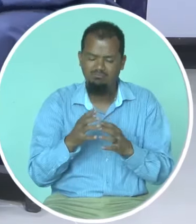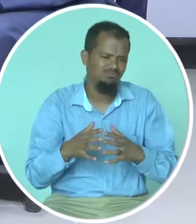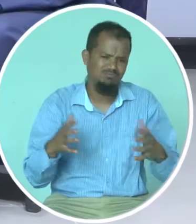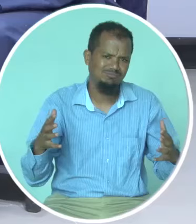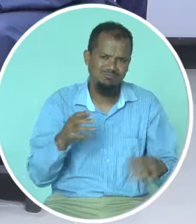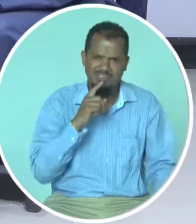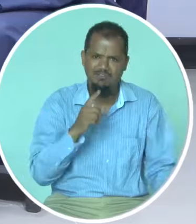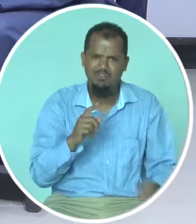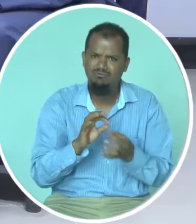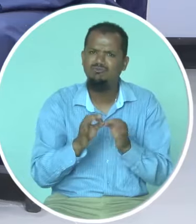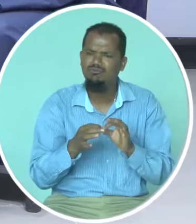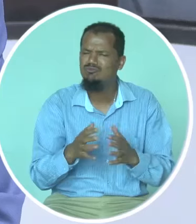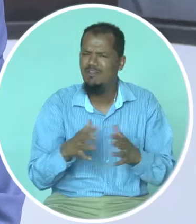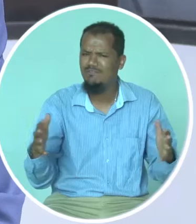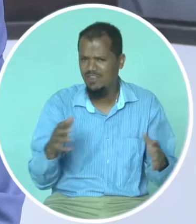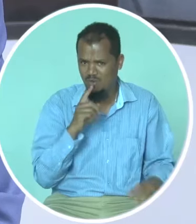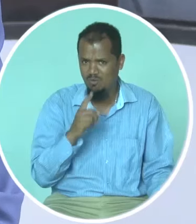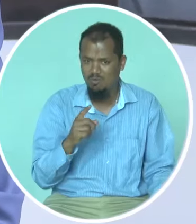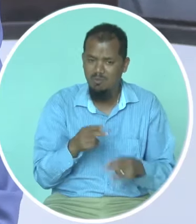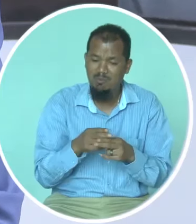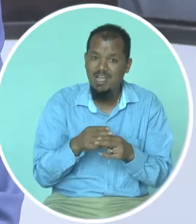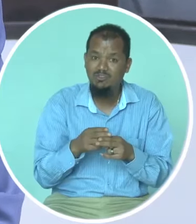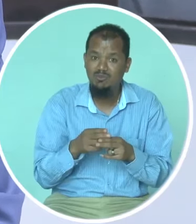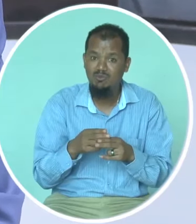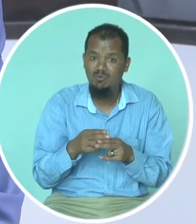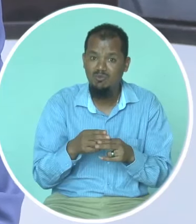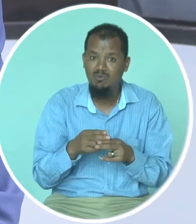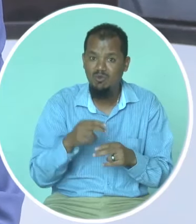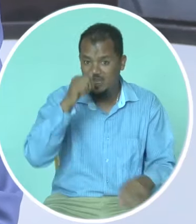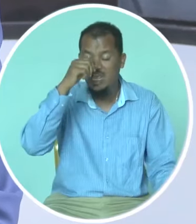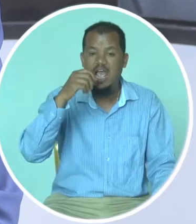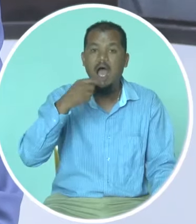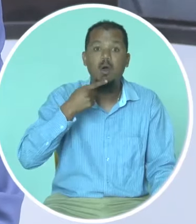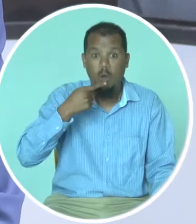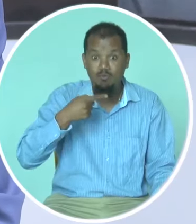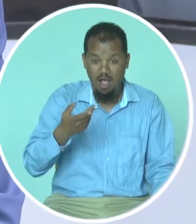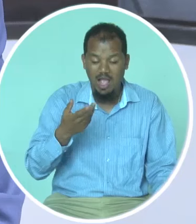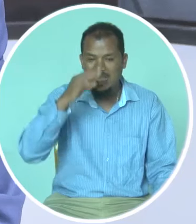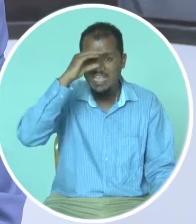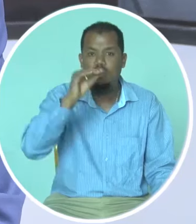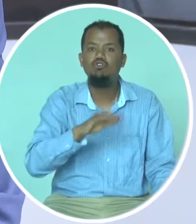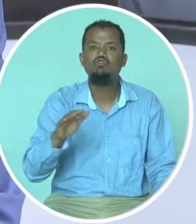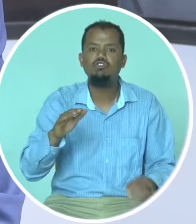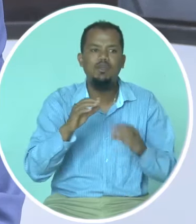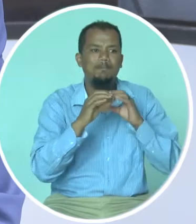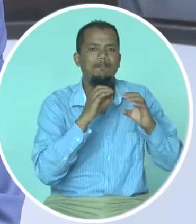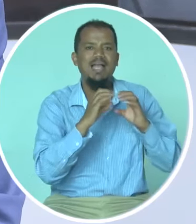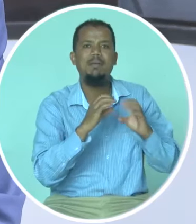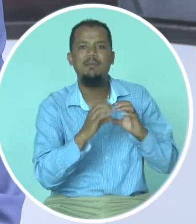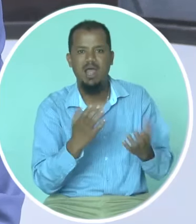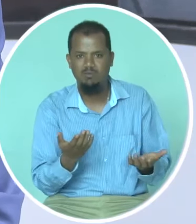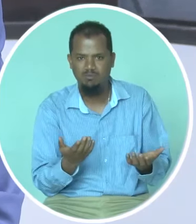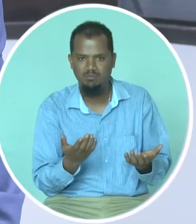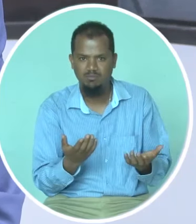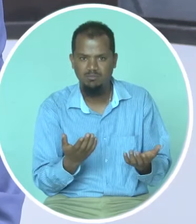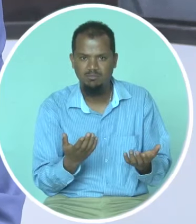ሰፊ ነው ትርጉሙ። ባጭሩ ግን ሲተረጎም የሰዎች ልጆች መግባቢያ ነው። ባጭሩ